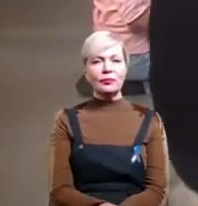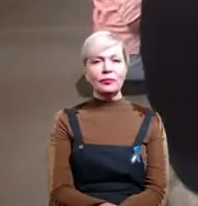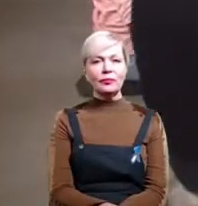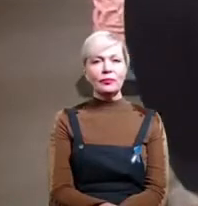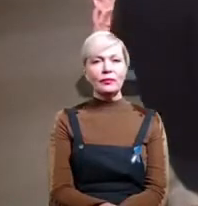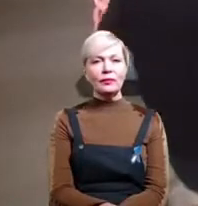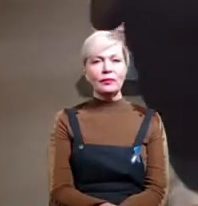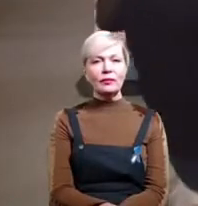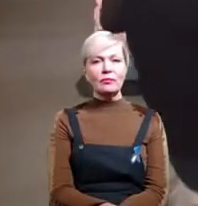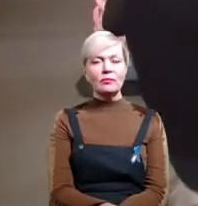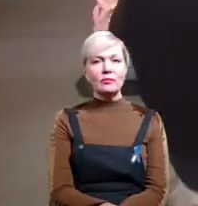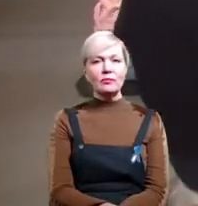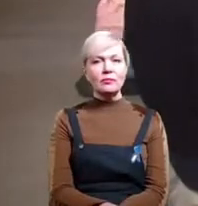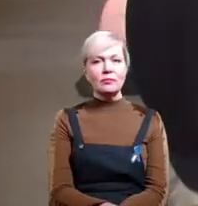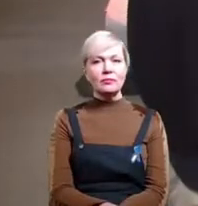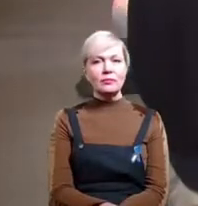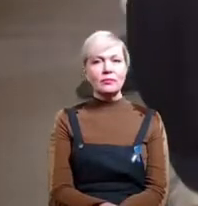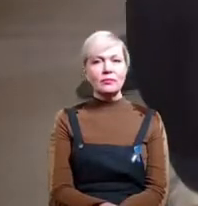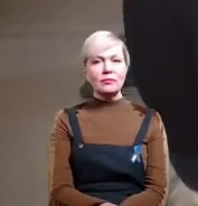Иди к нему, чтобы